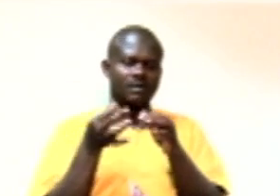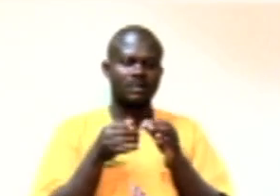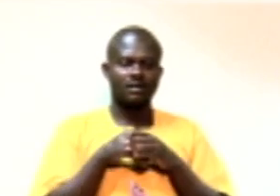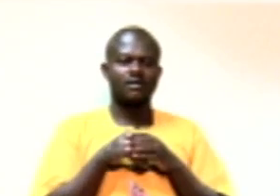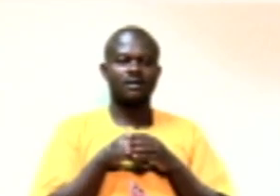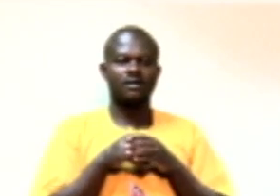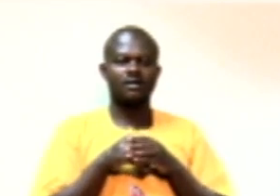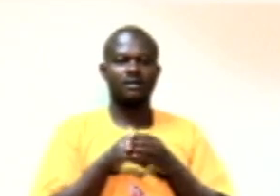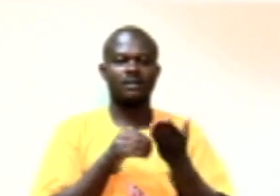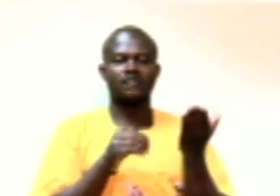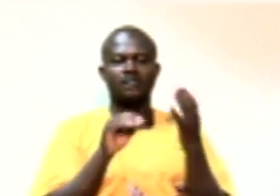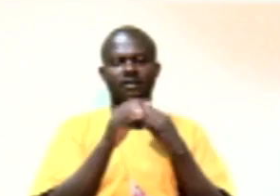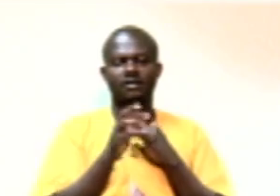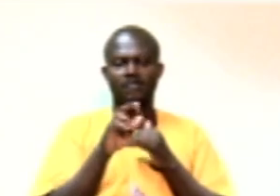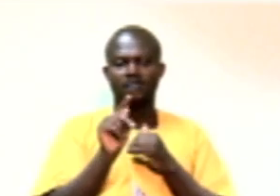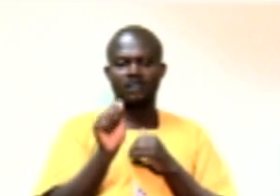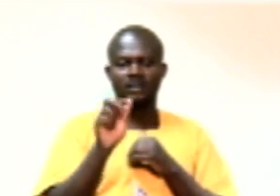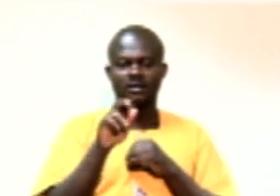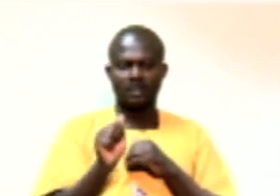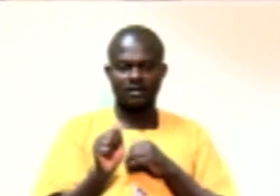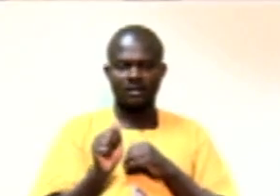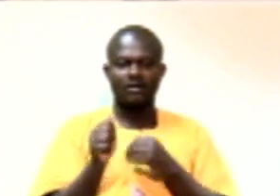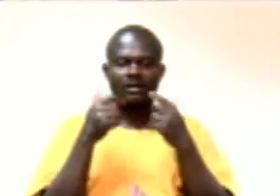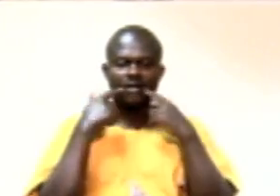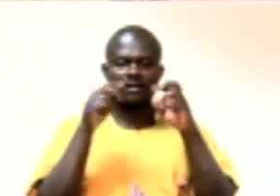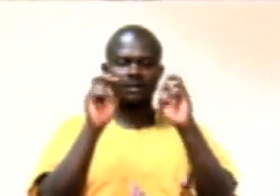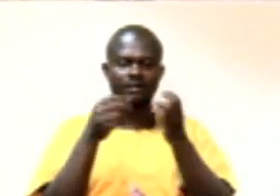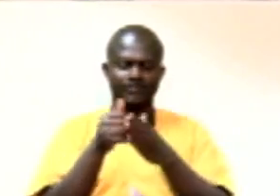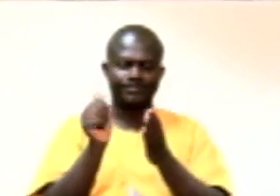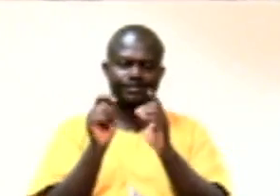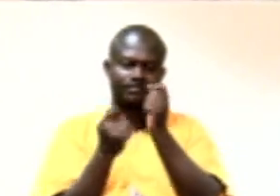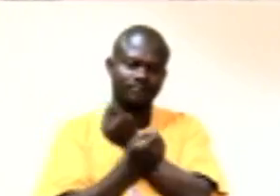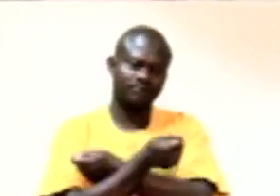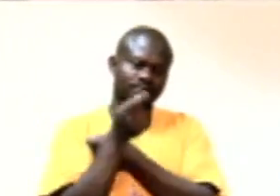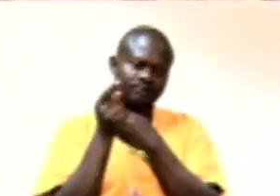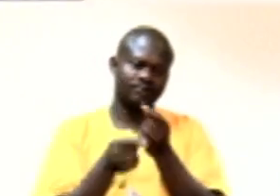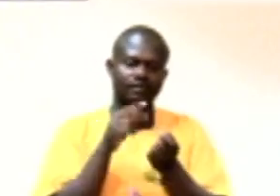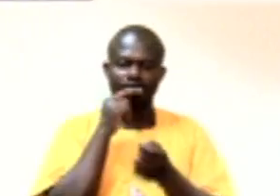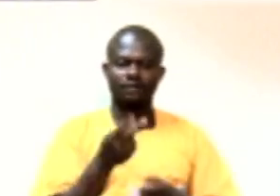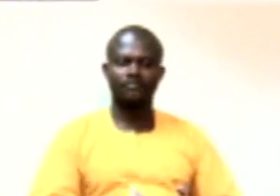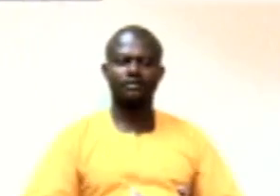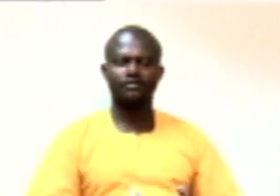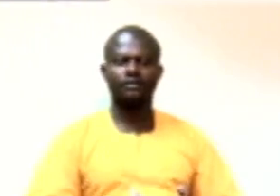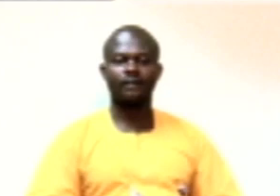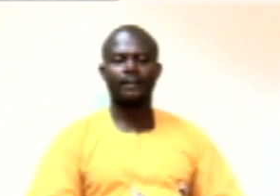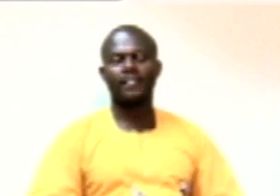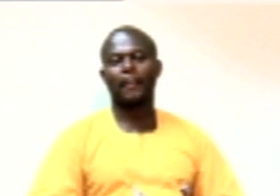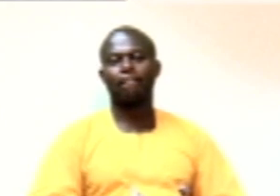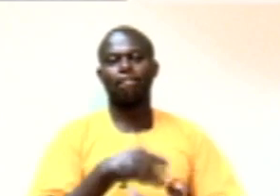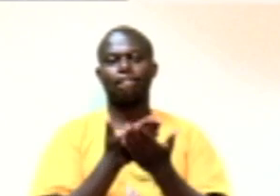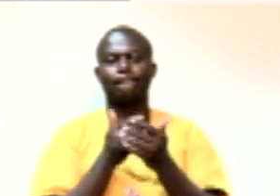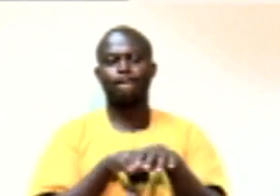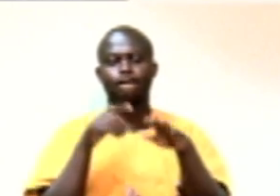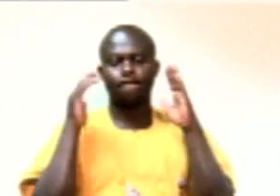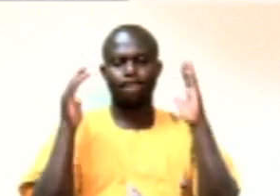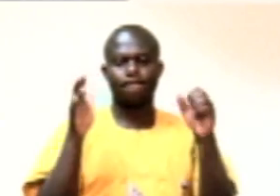muri koleji y'uburezi ishami rya Rukara, Nshimiyimana Salomon, avuga ko izo mpinduka zije ari igisubizo. Byafataga igihe